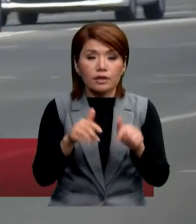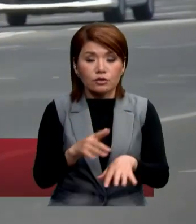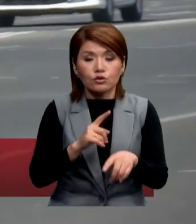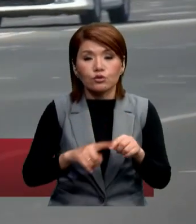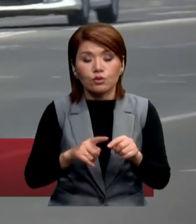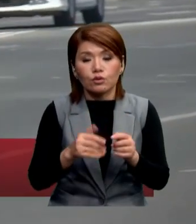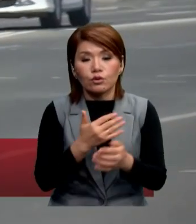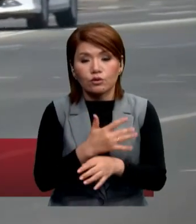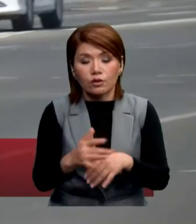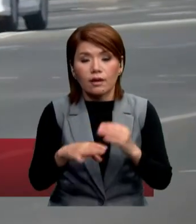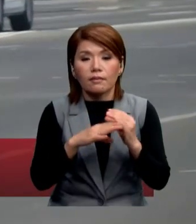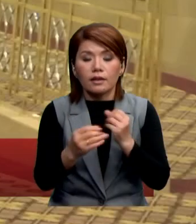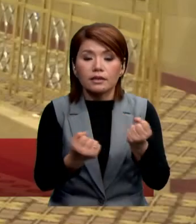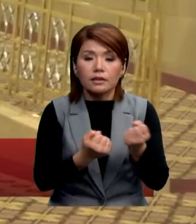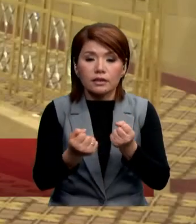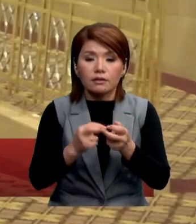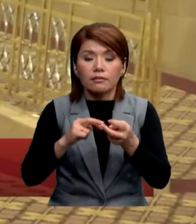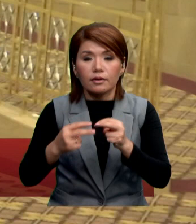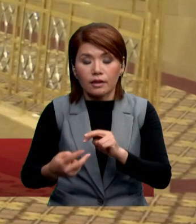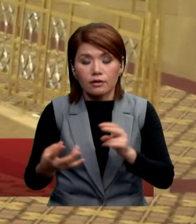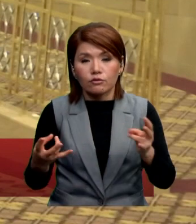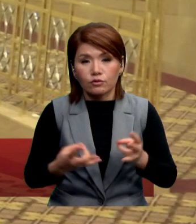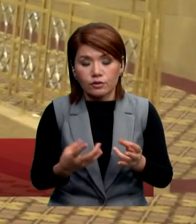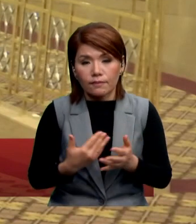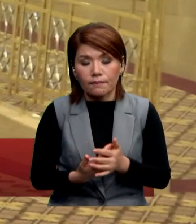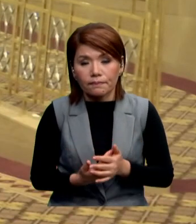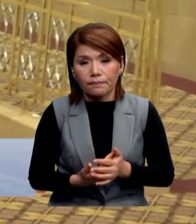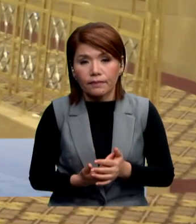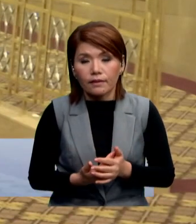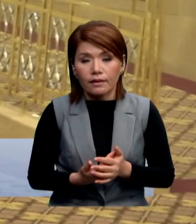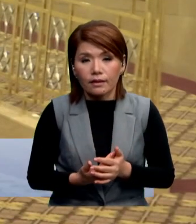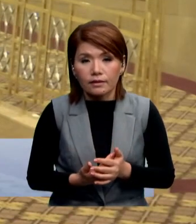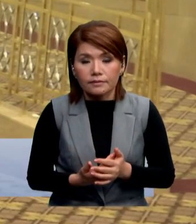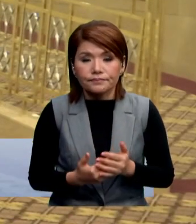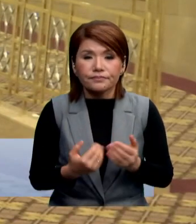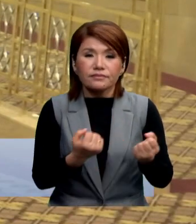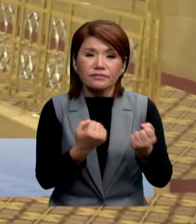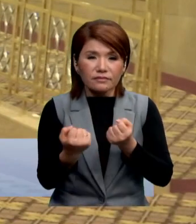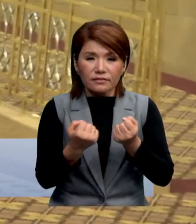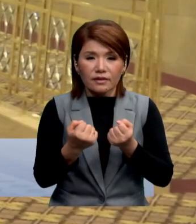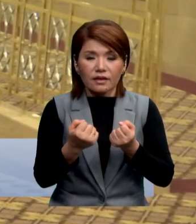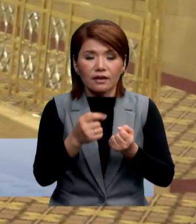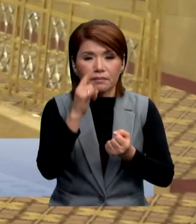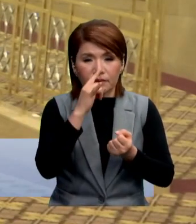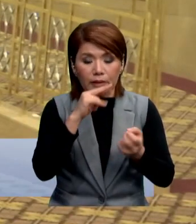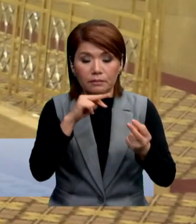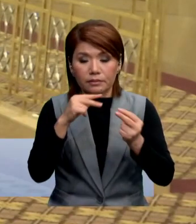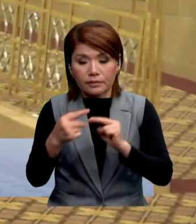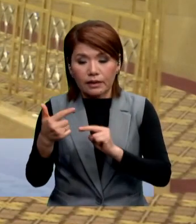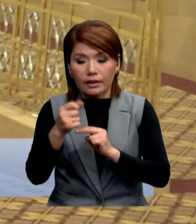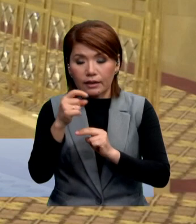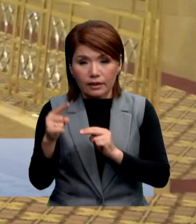предстоит и с автомобильным транспортом. Вопрос перехода с транспорта на бензине и дизеле